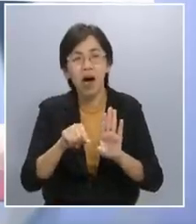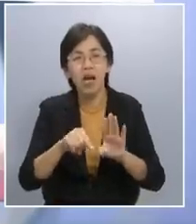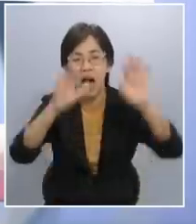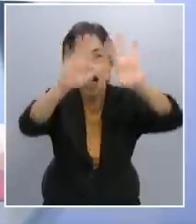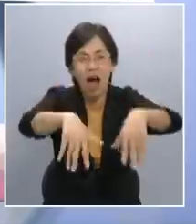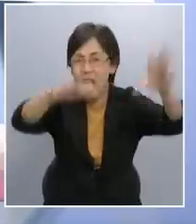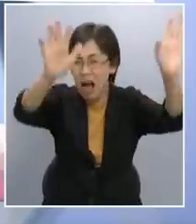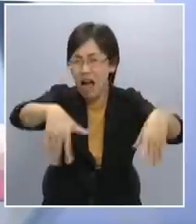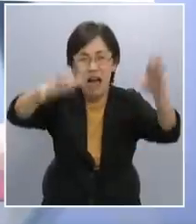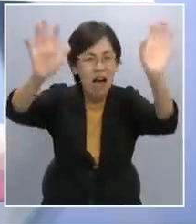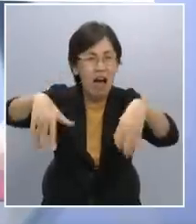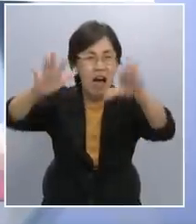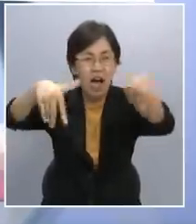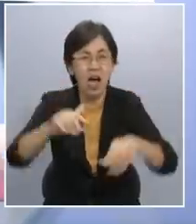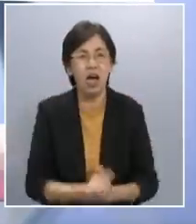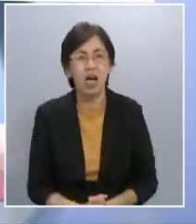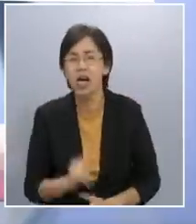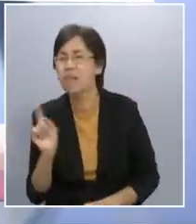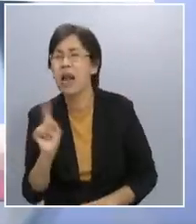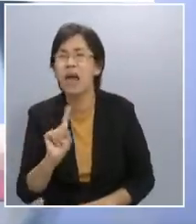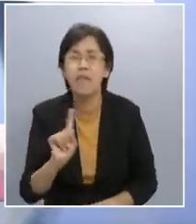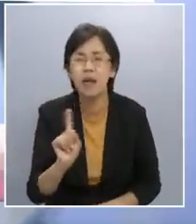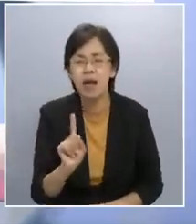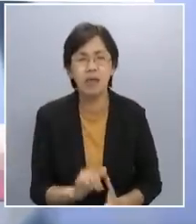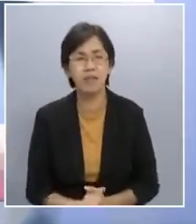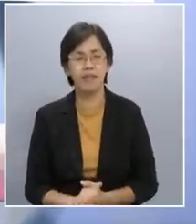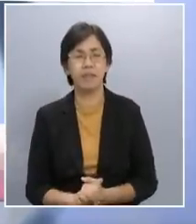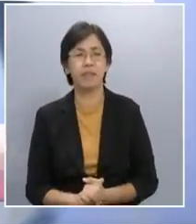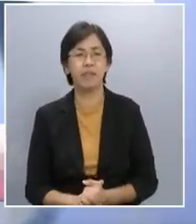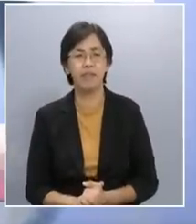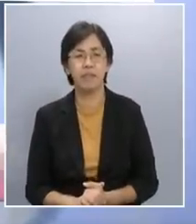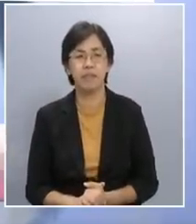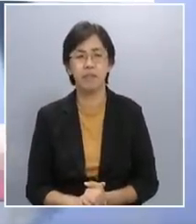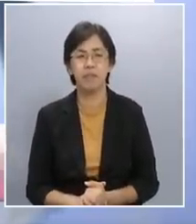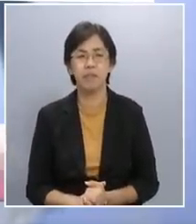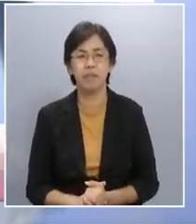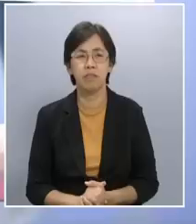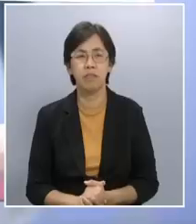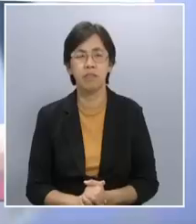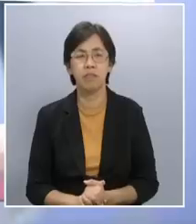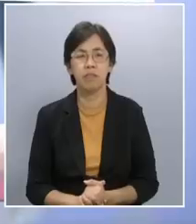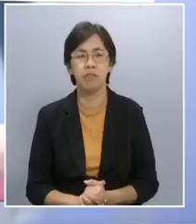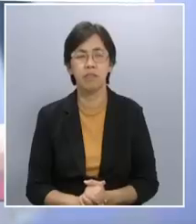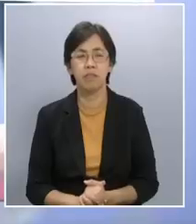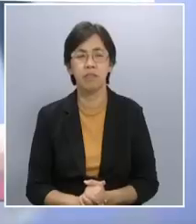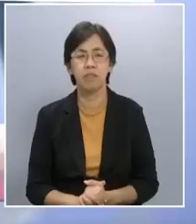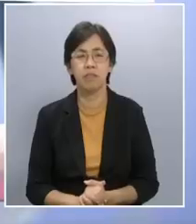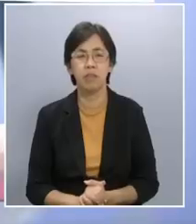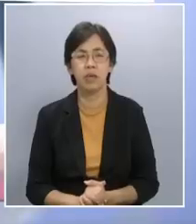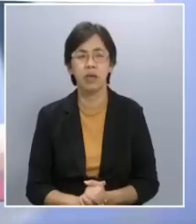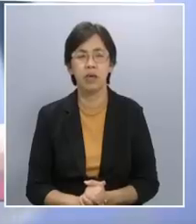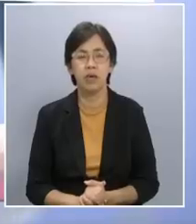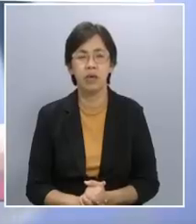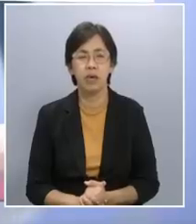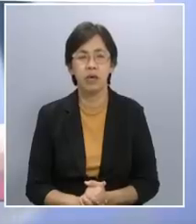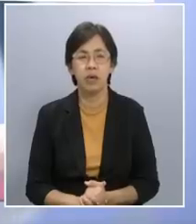ำอย่างนี้ยายก็ว่าเป็นอะไรยายว่าอย่างนี้ยายก็เหมือนนี่อีกหน่อยเขาโทรศัพท์เพื่อนมาก็ล